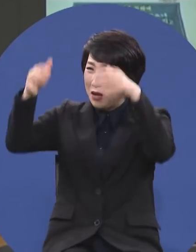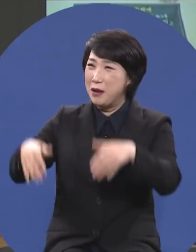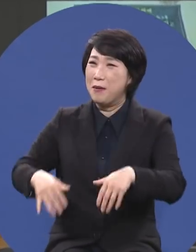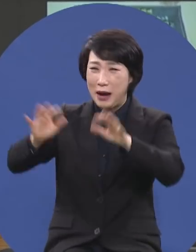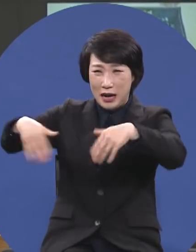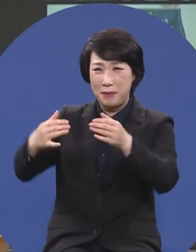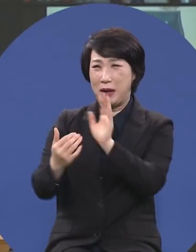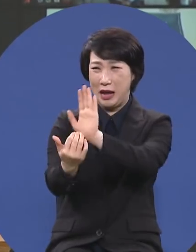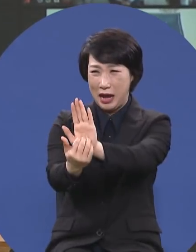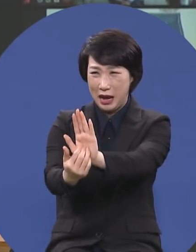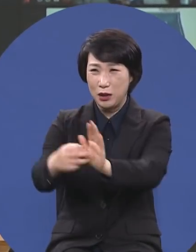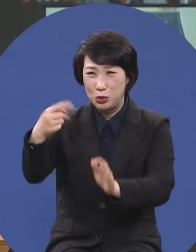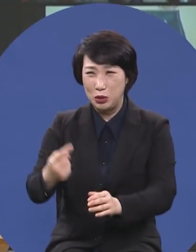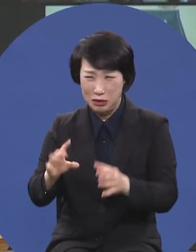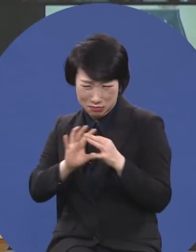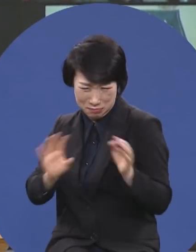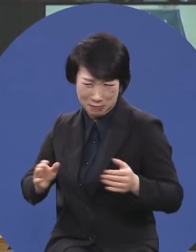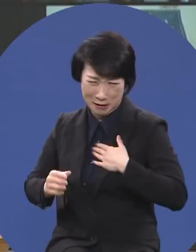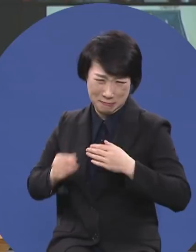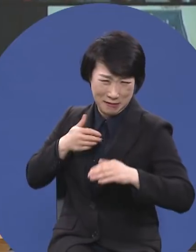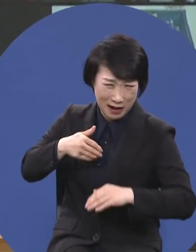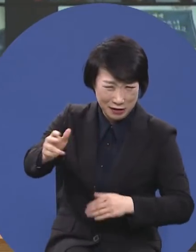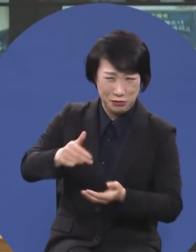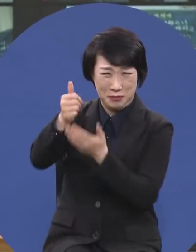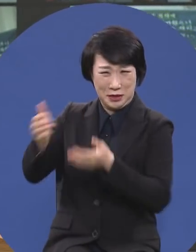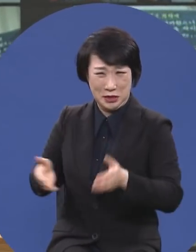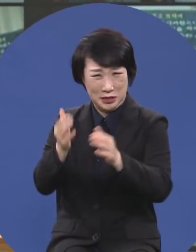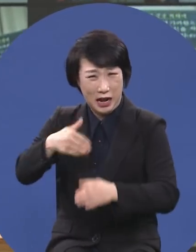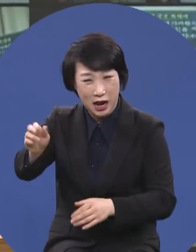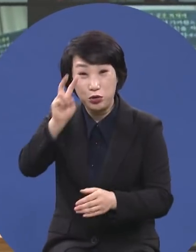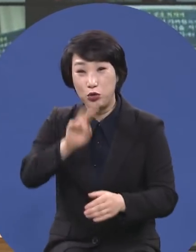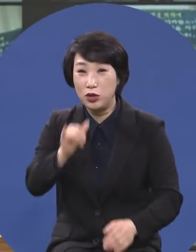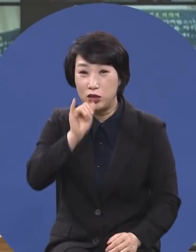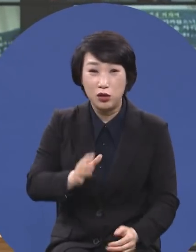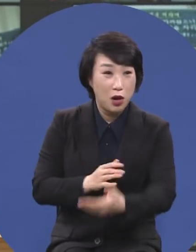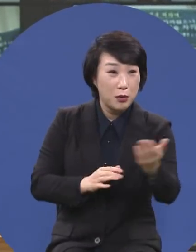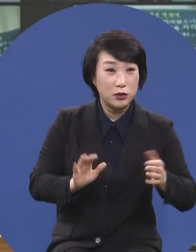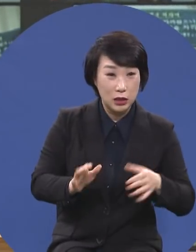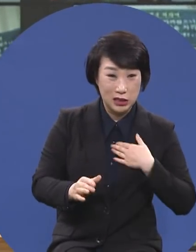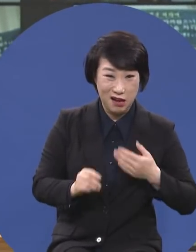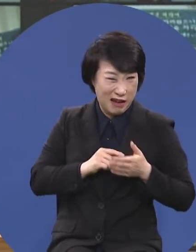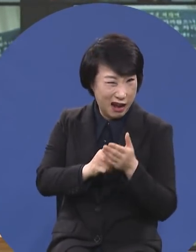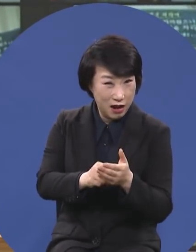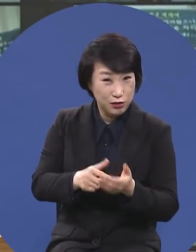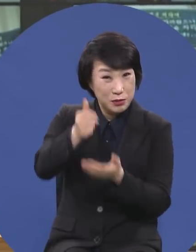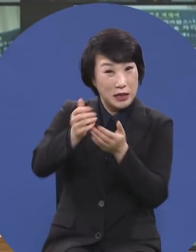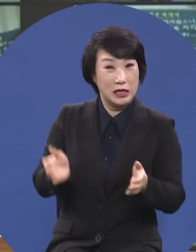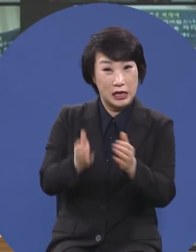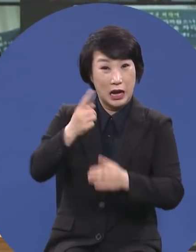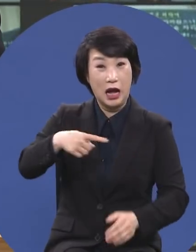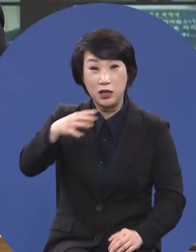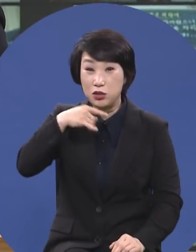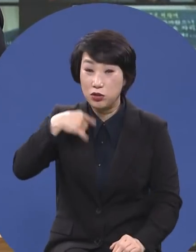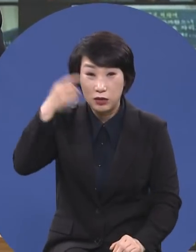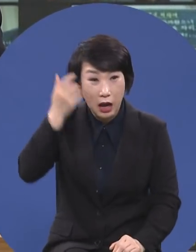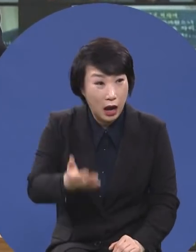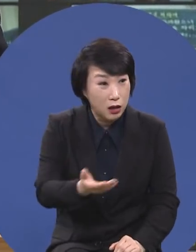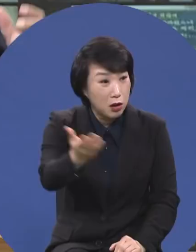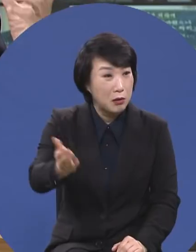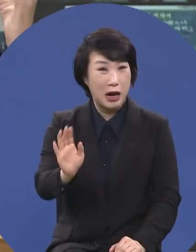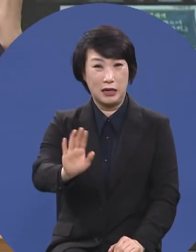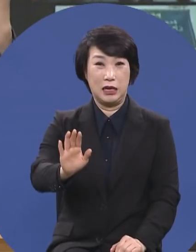막아도 나는 가리 주의 길을 가리. 근데 언제 주의 길을 그렇게 갔어 여러분들이? 그냥 내 확신에 찬